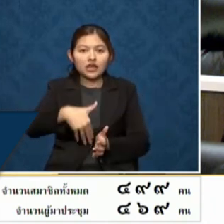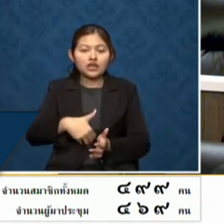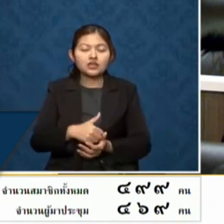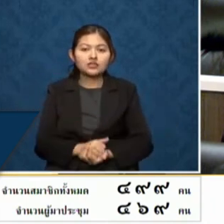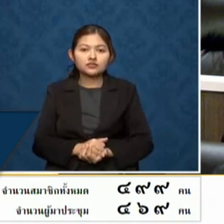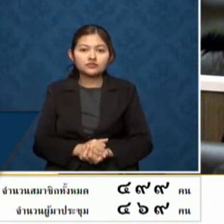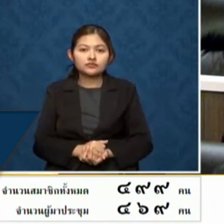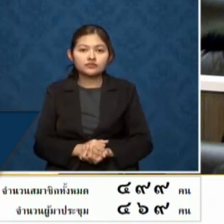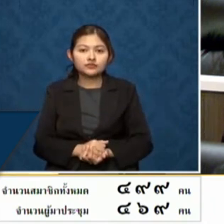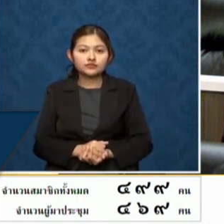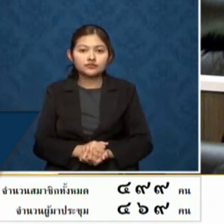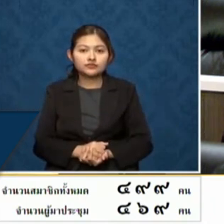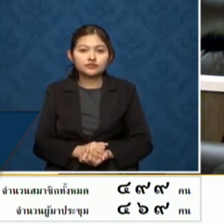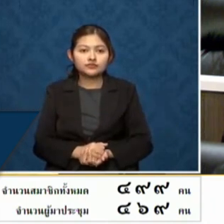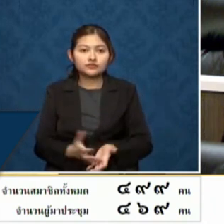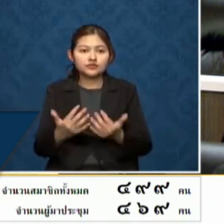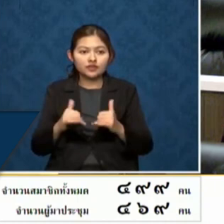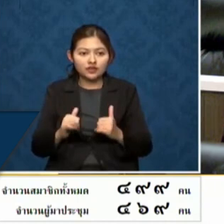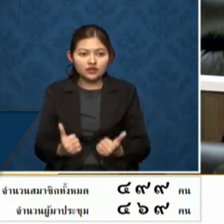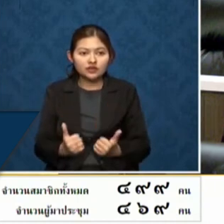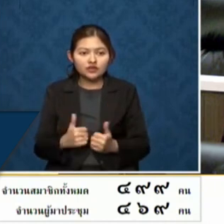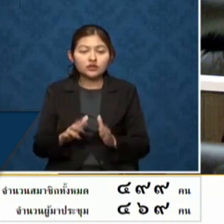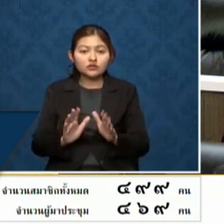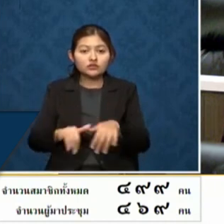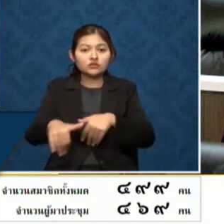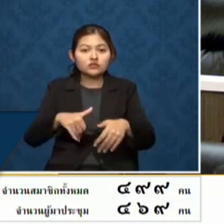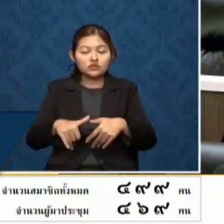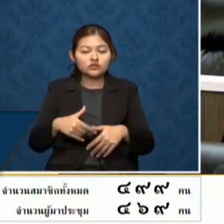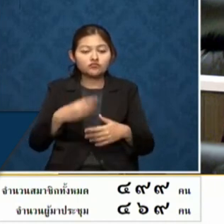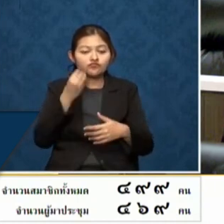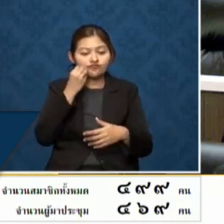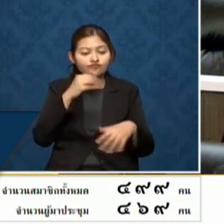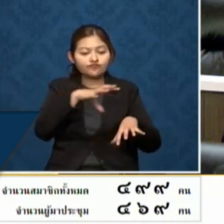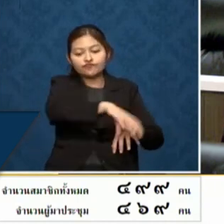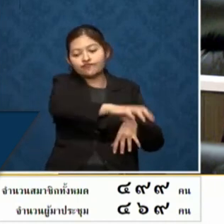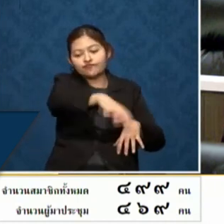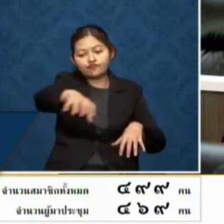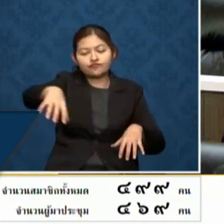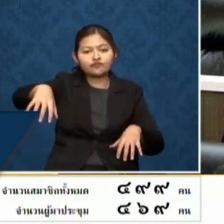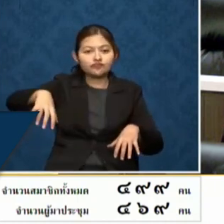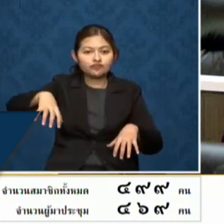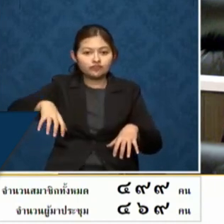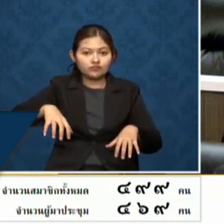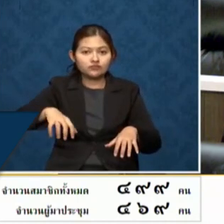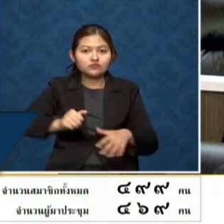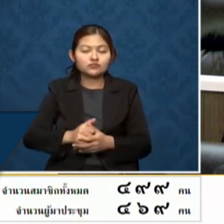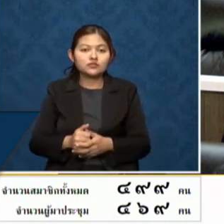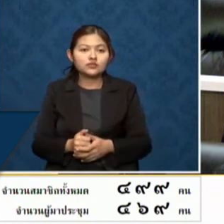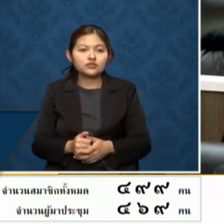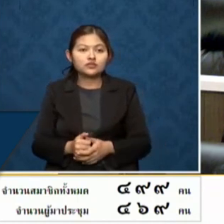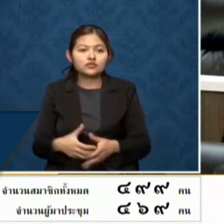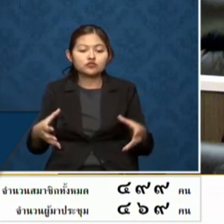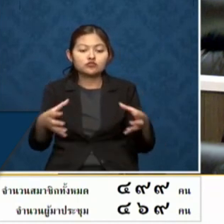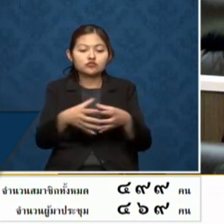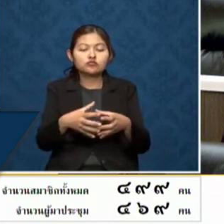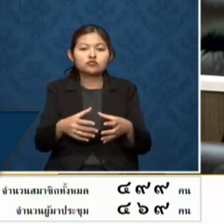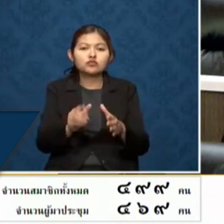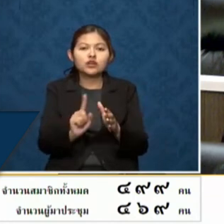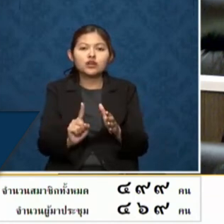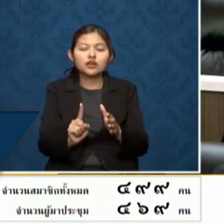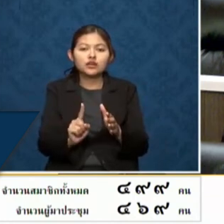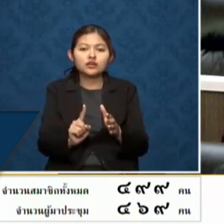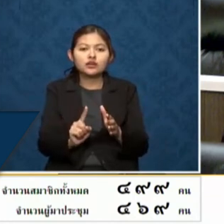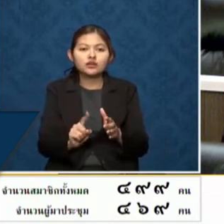เช่นนี้นะครับก็กลายเป็นว่าประชาชนที่อาศัยอยู่ในเขตหมู่บ้านที่เป็นที่ดินของสปกนะครับต้องกลายเป็นกลุ่มคนนะครับ